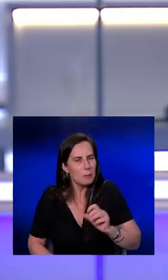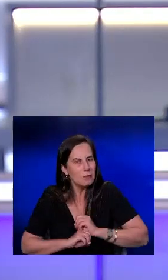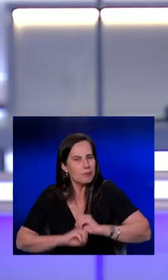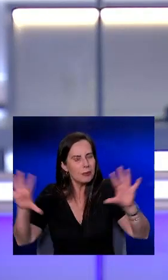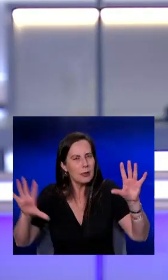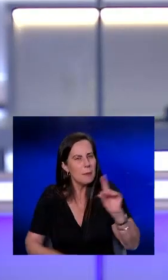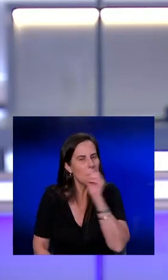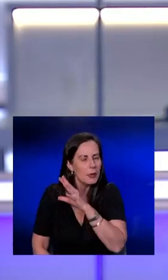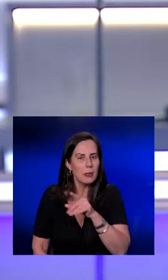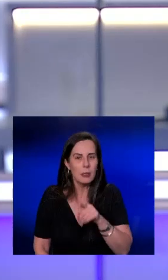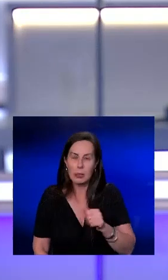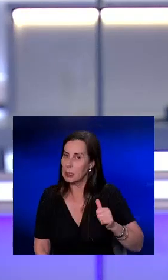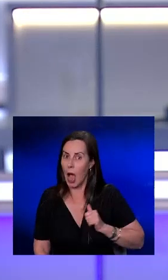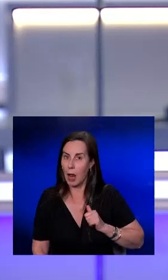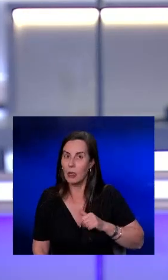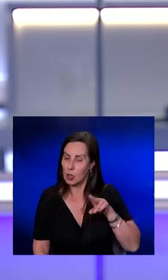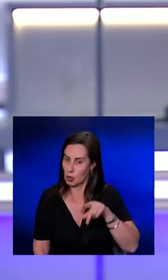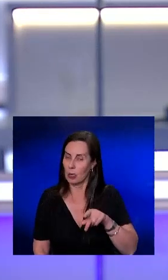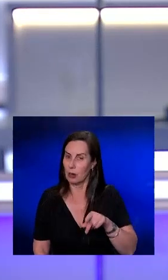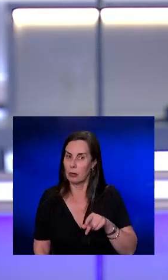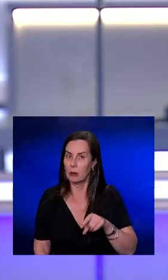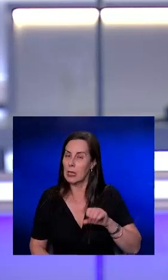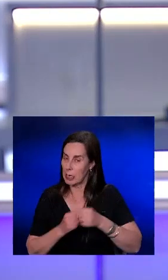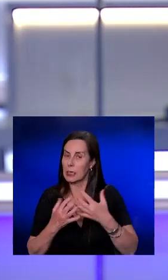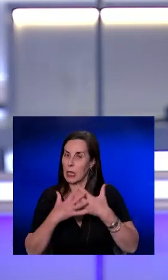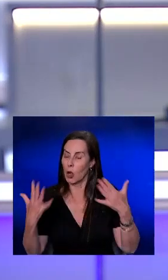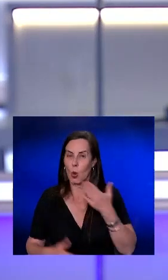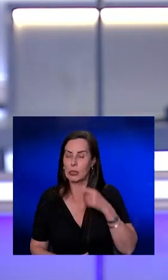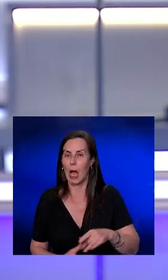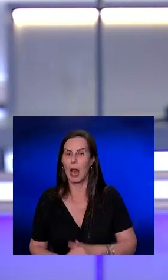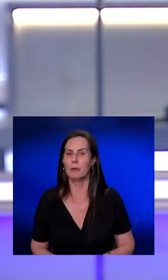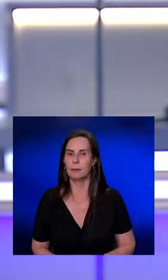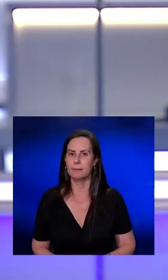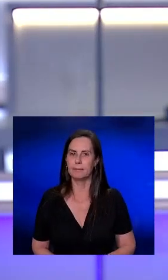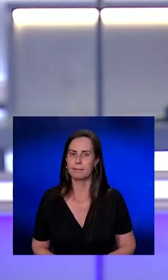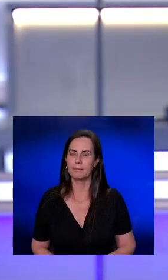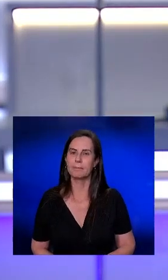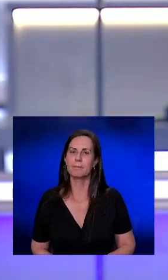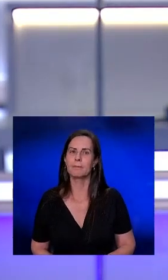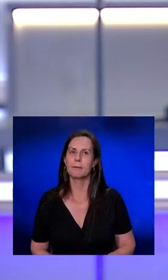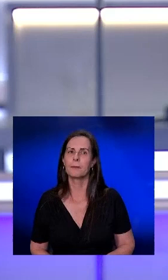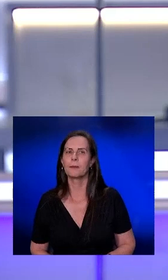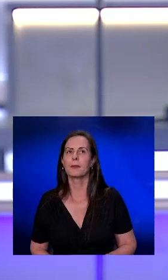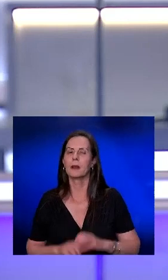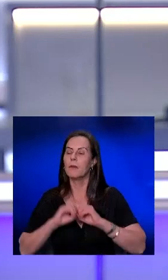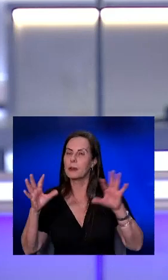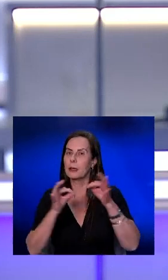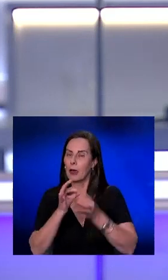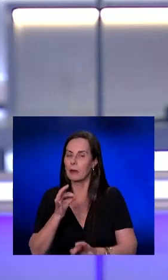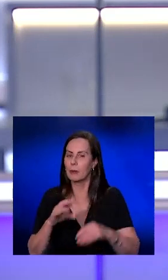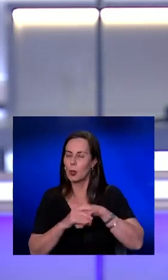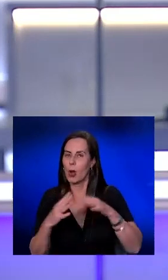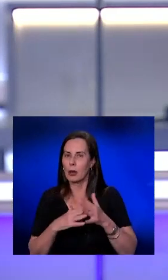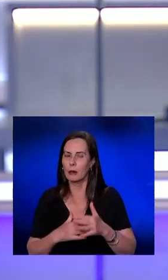ההדלפה, שלפי צהל יש בה גם פוטנציאל לנזק גדול מאוד לישראל. רואי שרון, פרשננו, מפרסם הערב את הפרטים מתוך החקירה